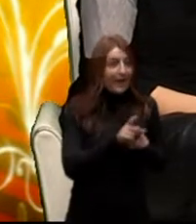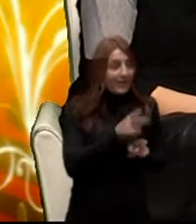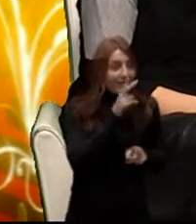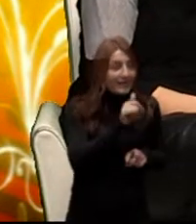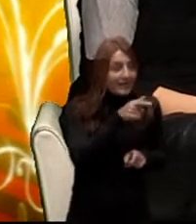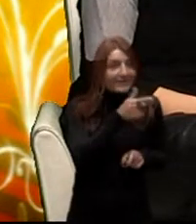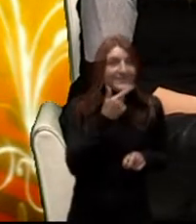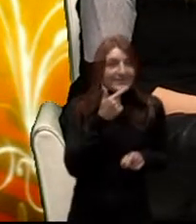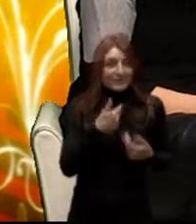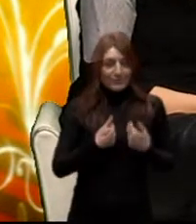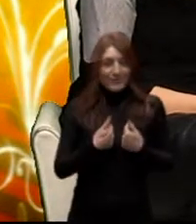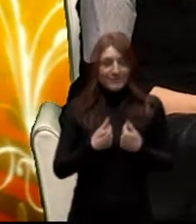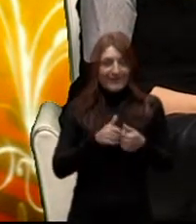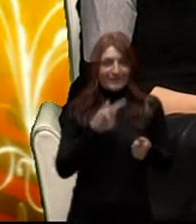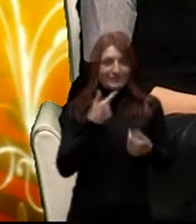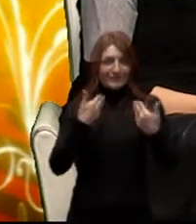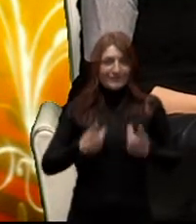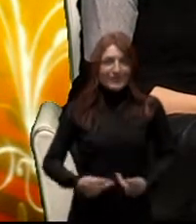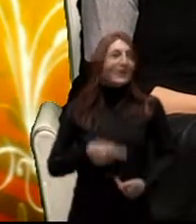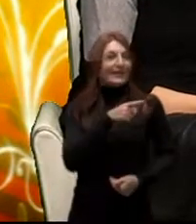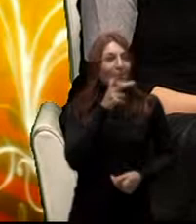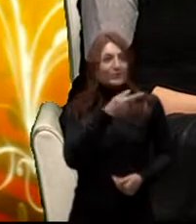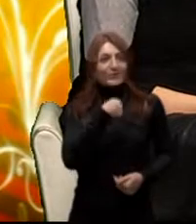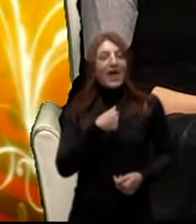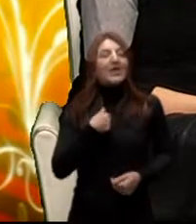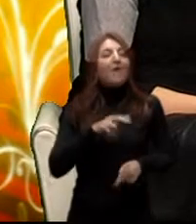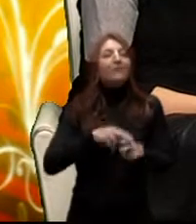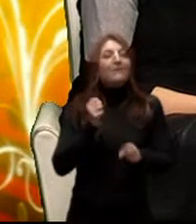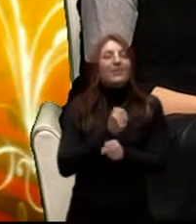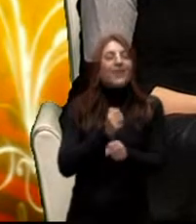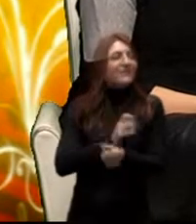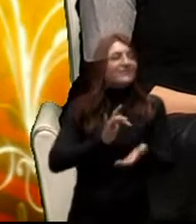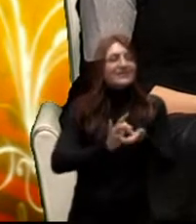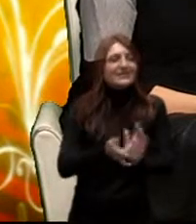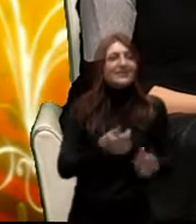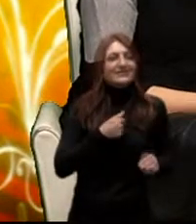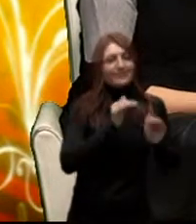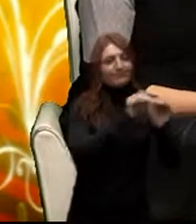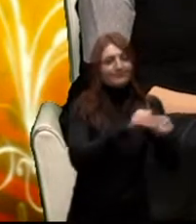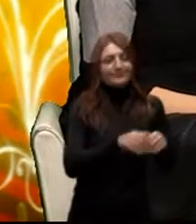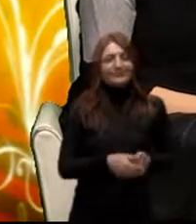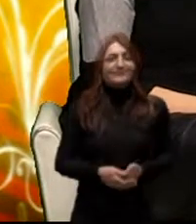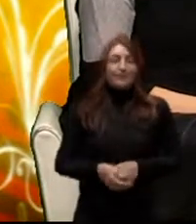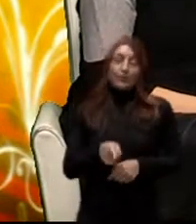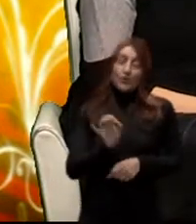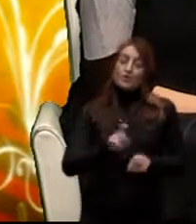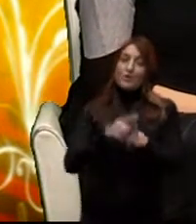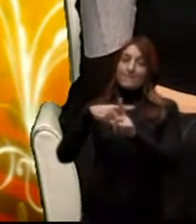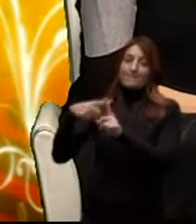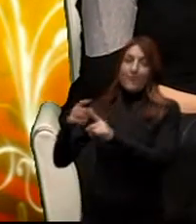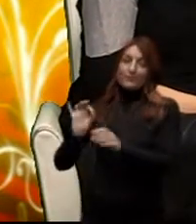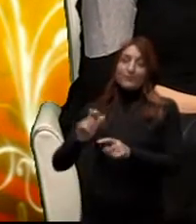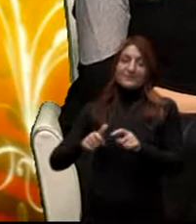da li ti se dovoljno sviđam? Evo, tebi je stalo do mene, a ja ću sve napraviti da ti zadovoljim. Pa i dovi, to je pozitivan učinak. Pa da, i to je